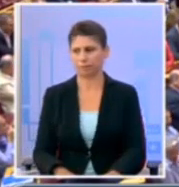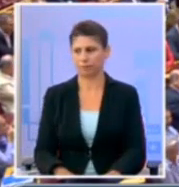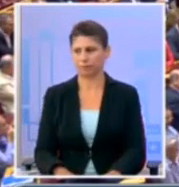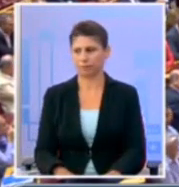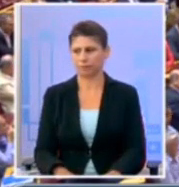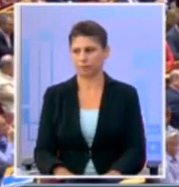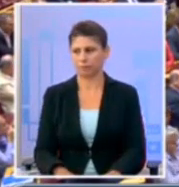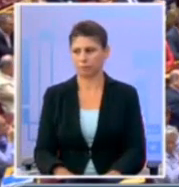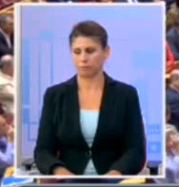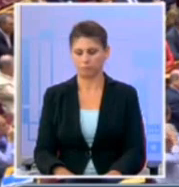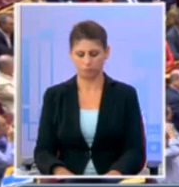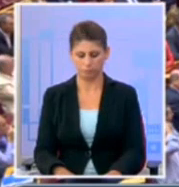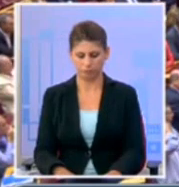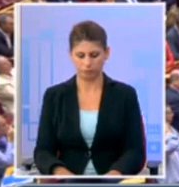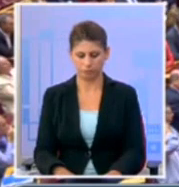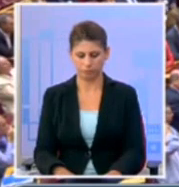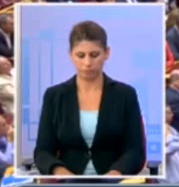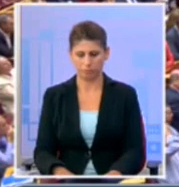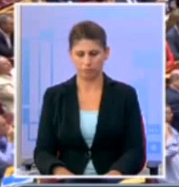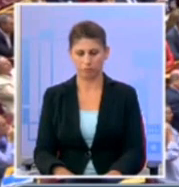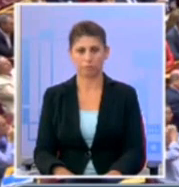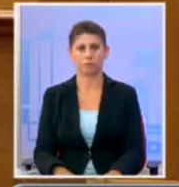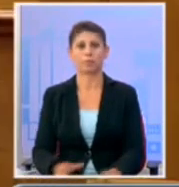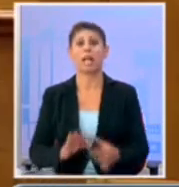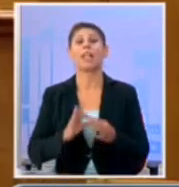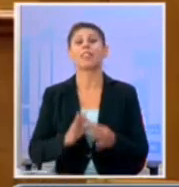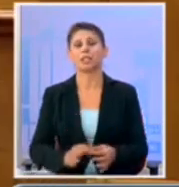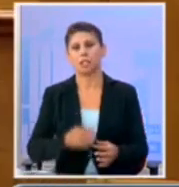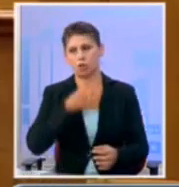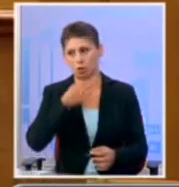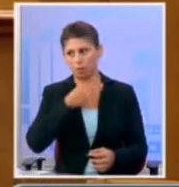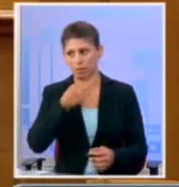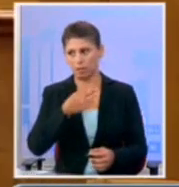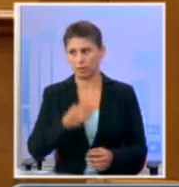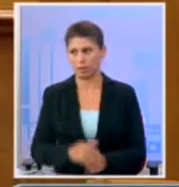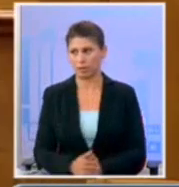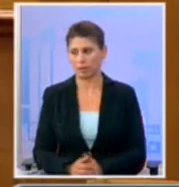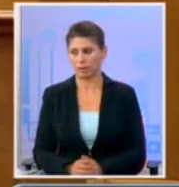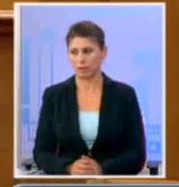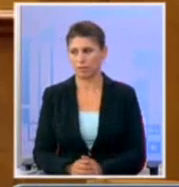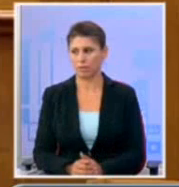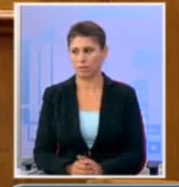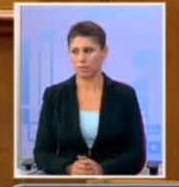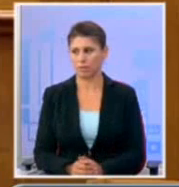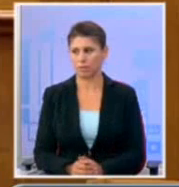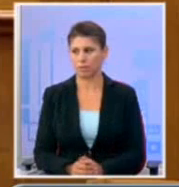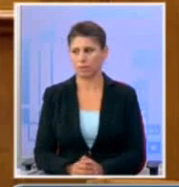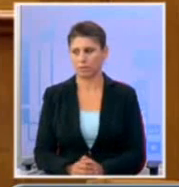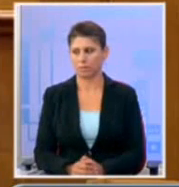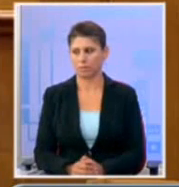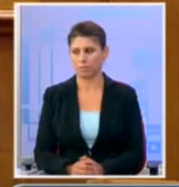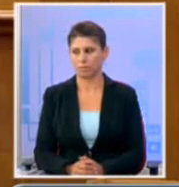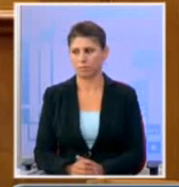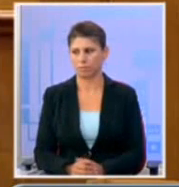μην απευθύνεστε προσωπικά. Λοιπόν, δεν συνεχίζω με την ομιλία μου. Συνεχίστε, έχετε είπα, χρόνο. Είπα, έχετε δεν υπάρχει χρόνο. Κύριε Πρόεδρε, ούτε υπάρχει...